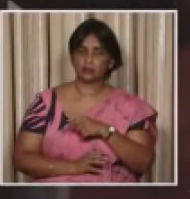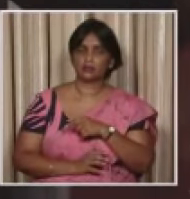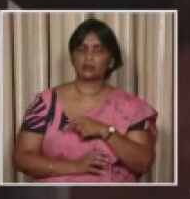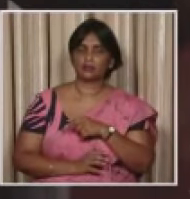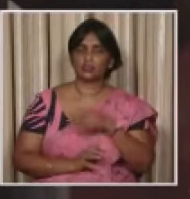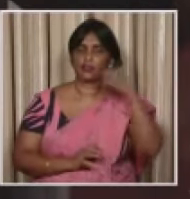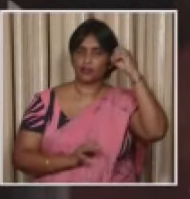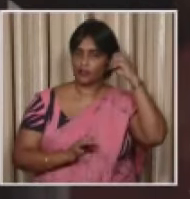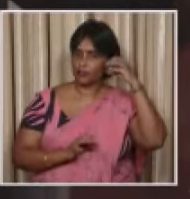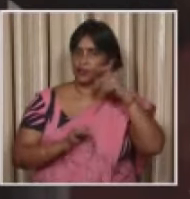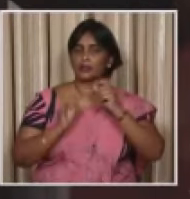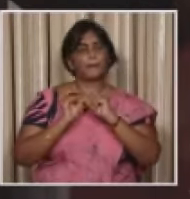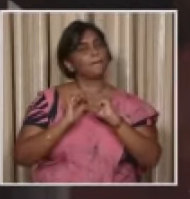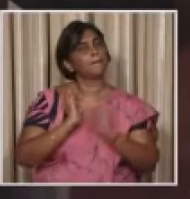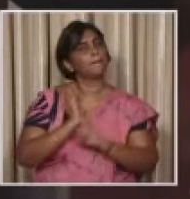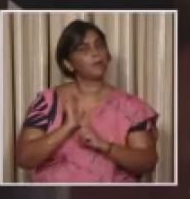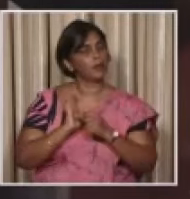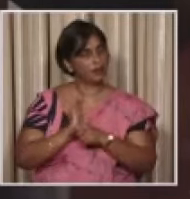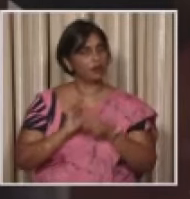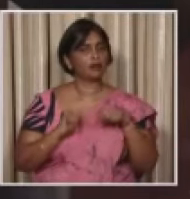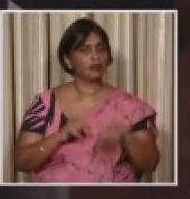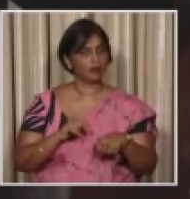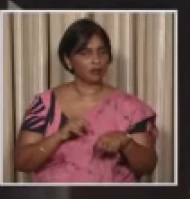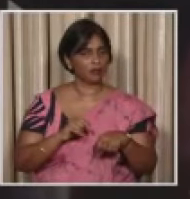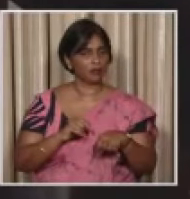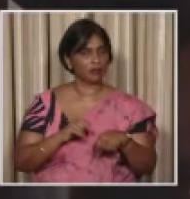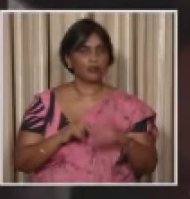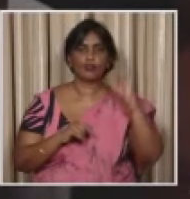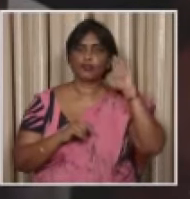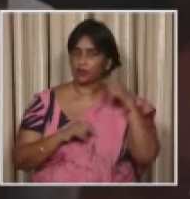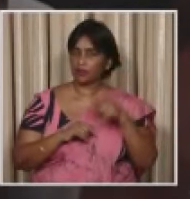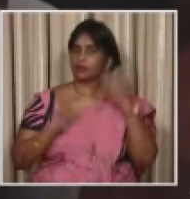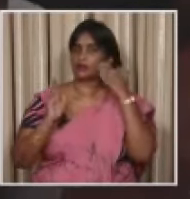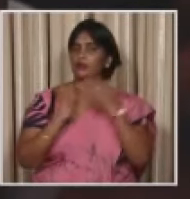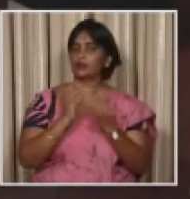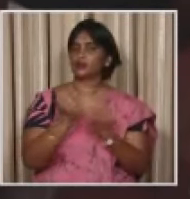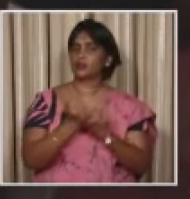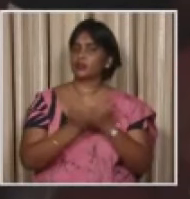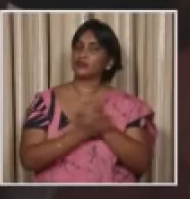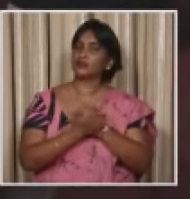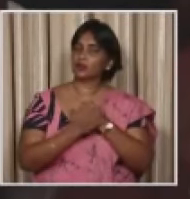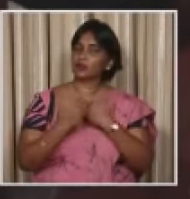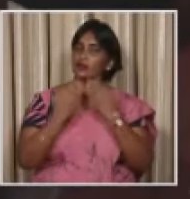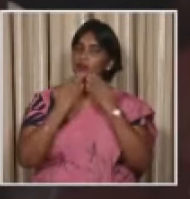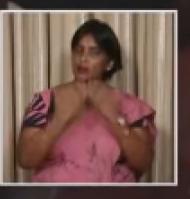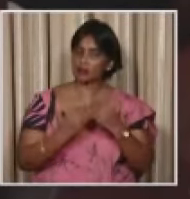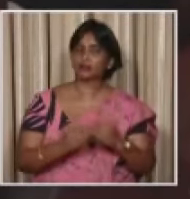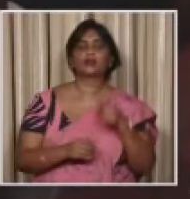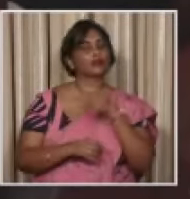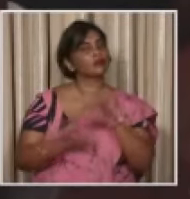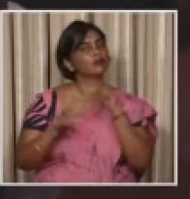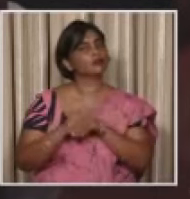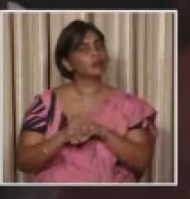මෙම විදුලි බල පනත අද දවසේ විශේෂයෙන්ම මේ සඳහා සහයෝගය දක්වපු සියලු දෙනාට ස්තුතිවන්ත වෙමින් මේ